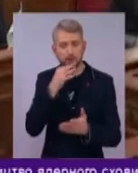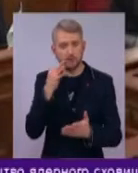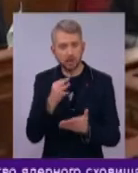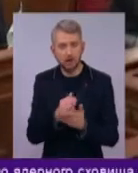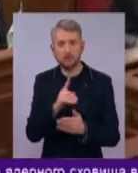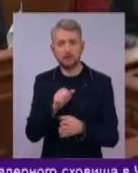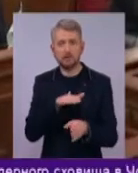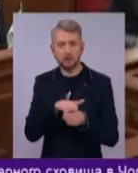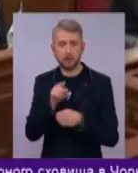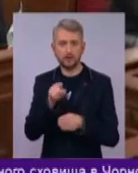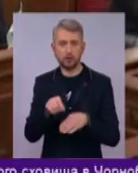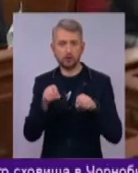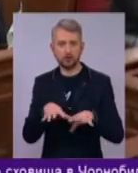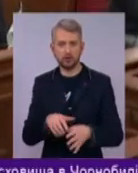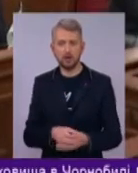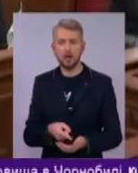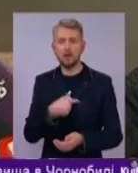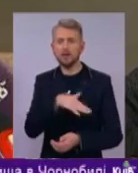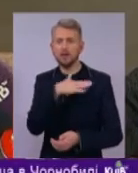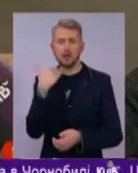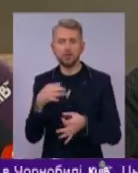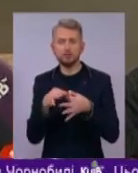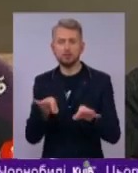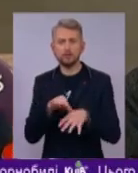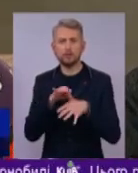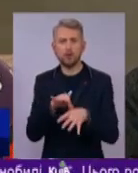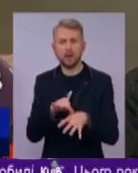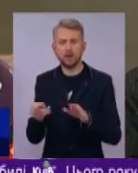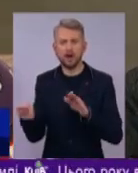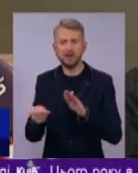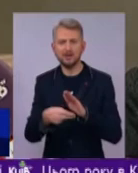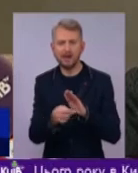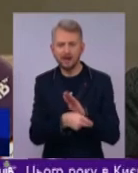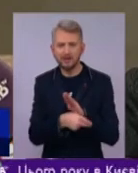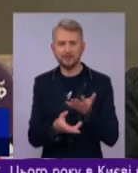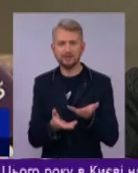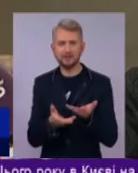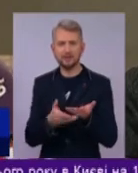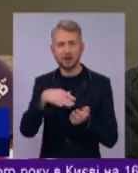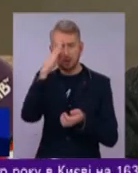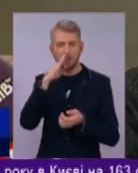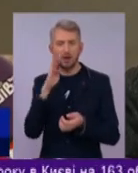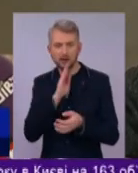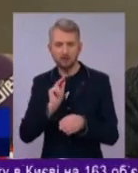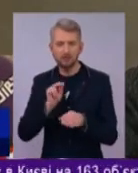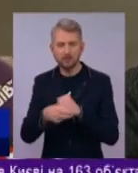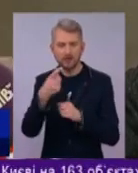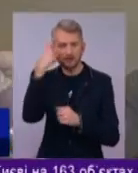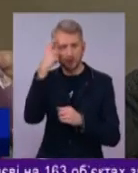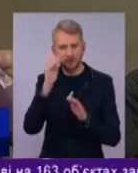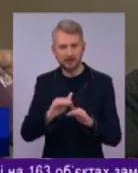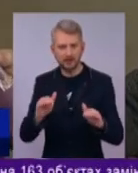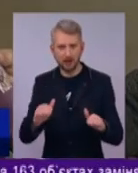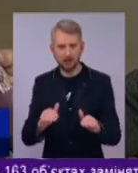на виконання цього рішення. Ми не хочемо допустити проведення агітації батьків через свідомість дітей.